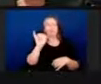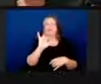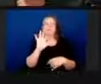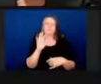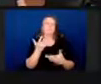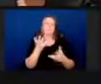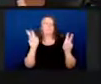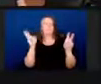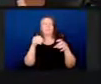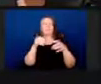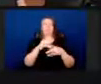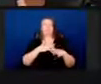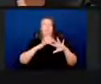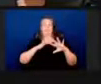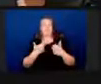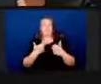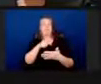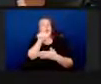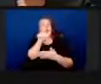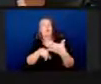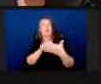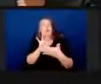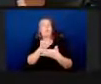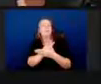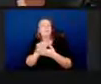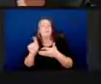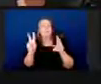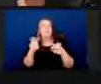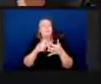أن نتحدث مثلا عن بعض المقالات